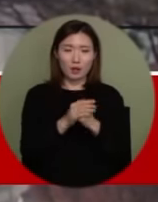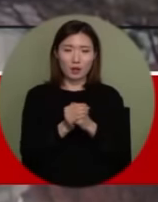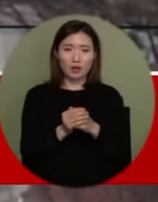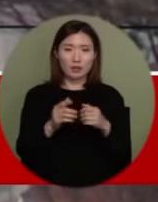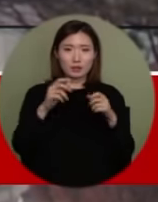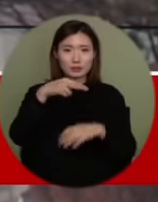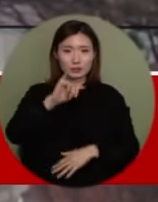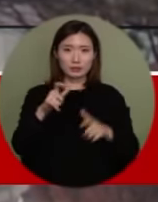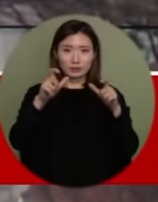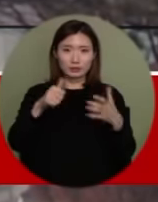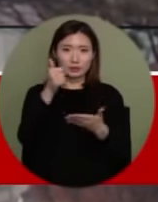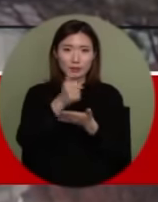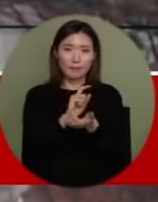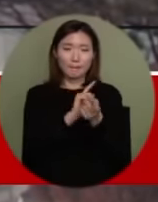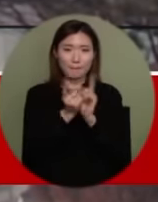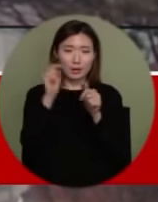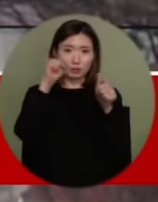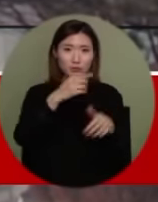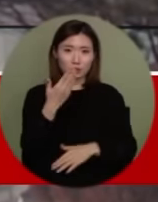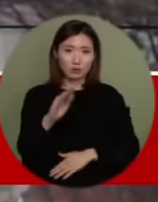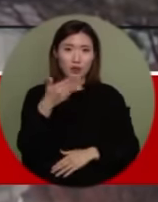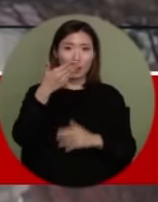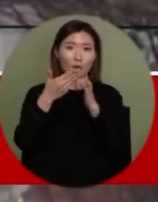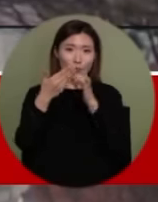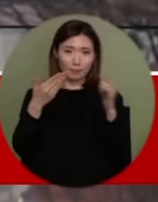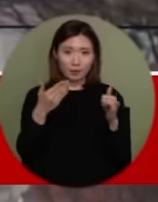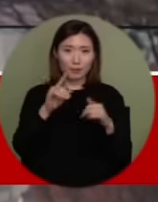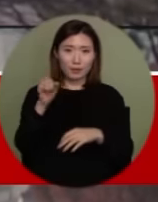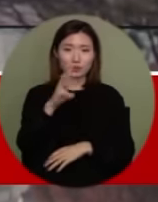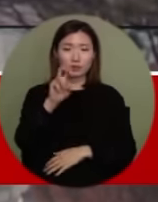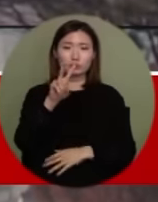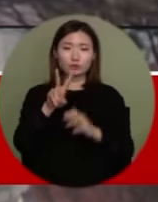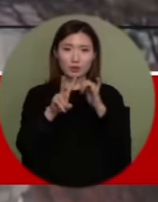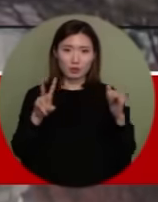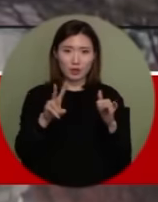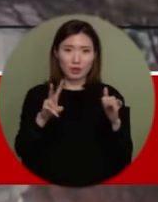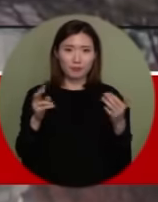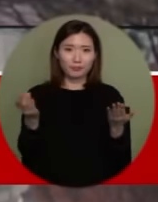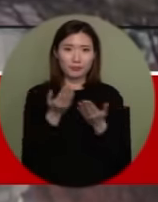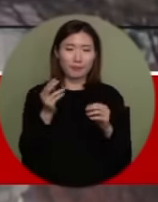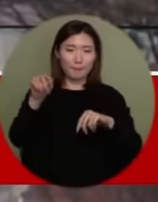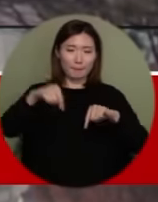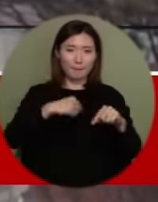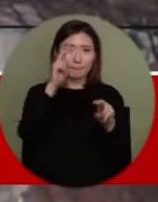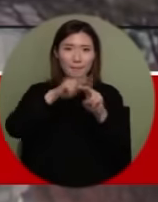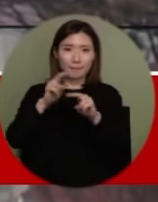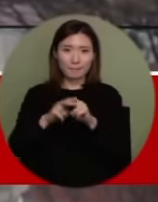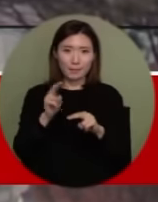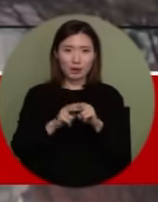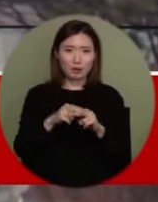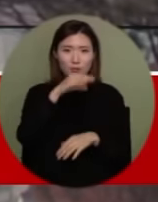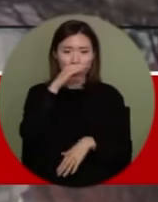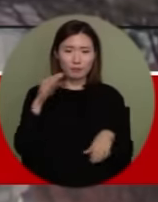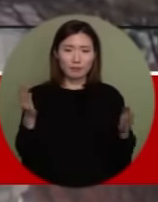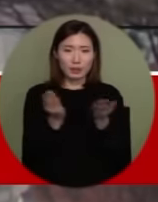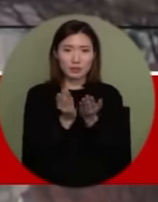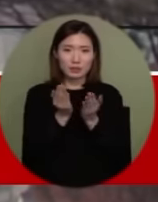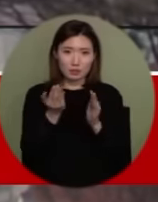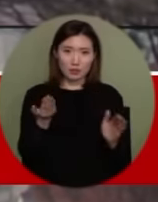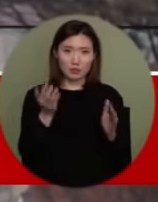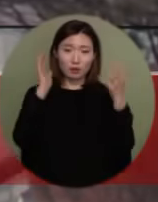인사 발령을 냈는데 승진 9명 등 132명에 대한 인사가 형평성을 잃은 줄 세우기식 인사라는 겁니다.